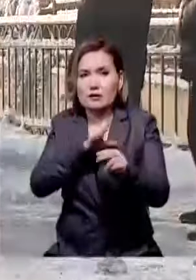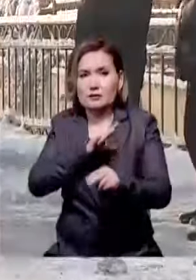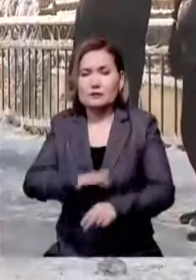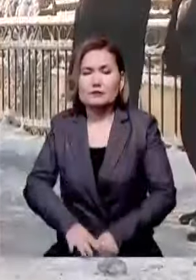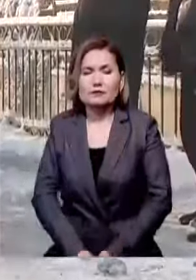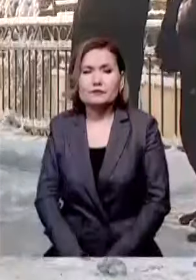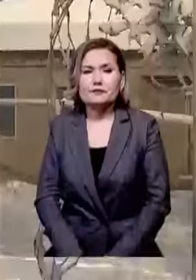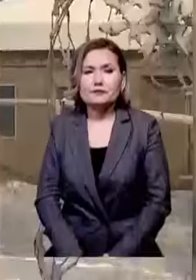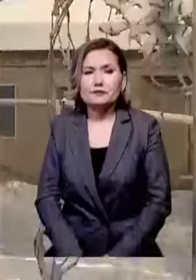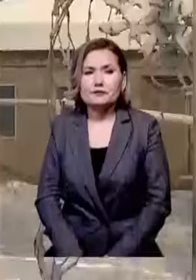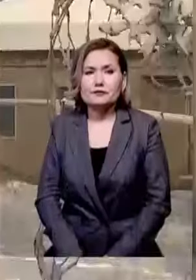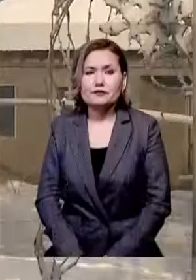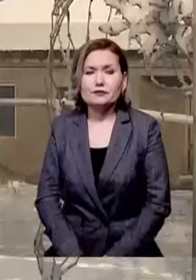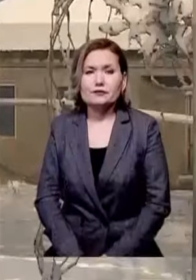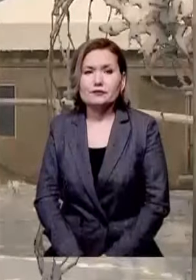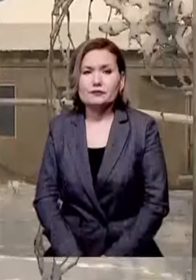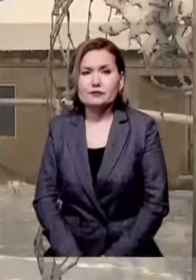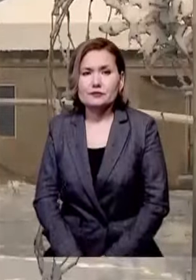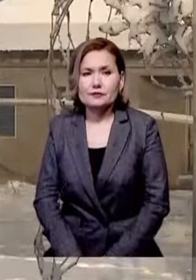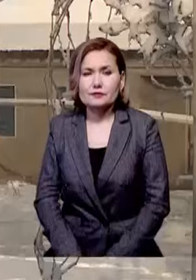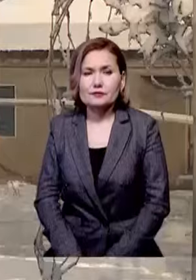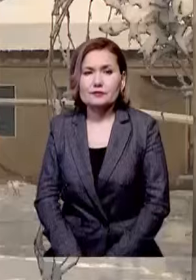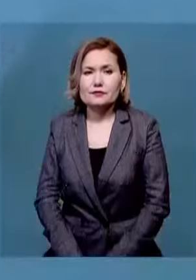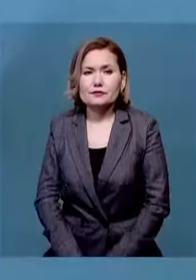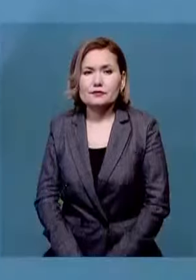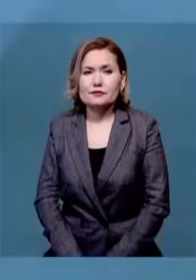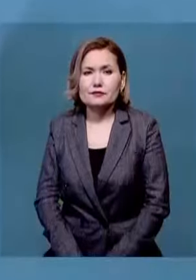Кемелжан, Кенжамраев, 24 кезет, Алматыдан.